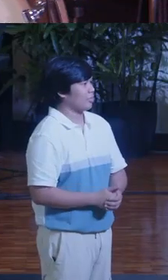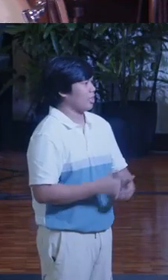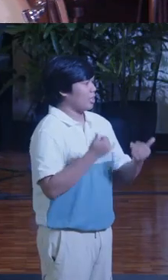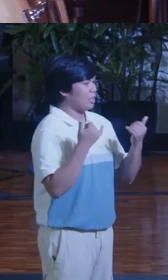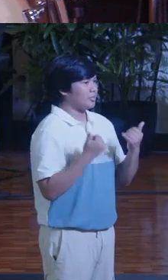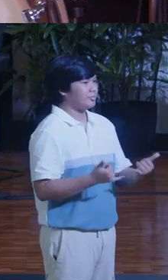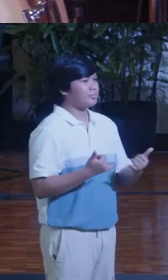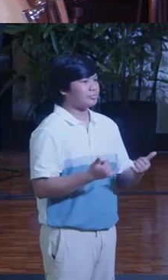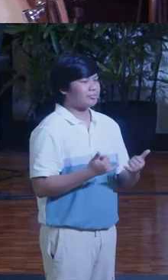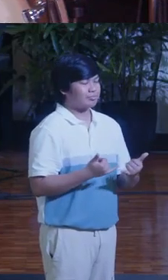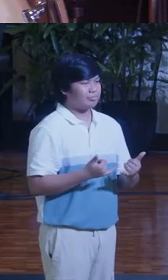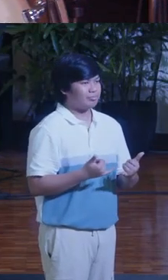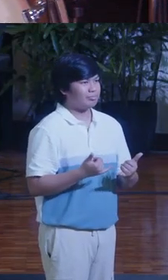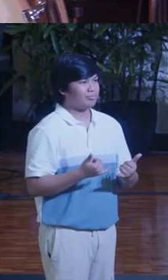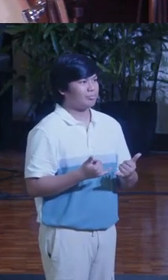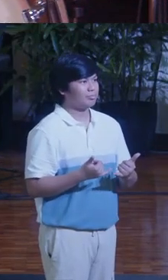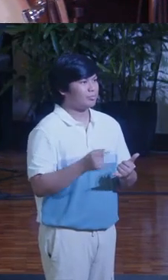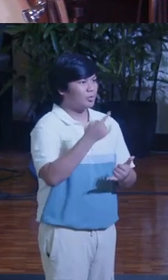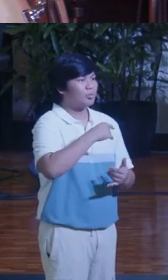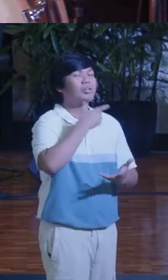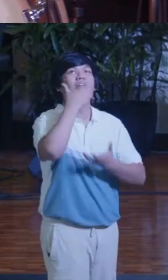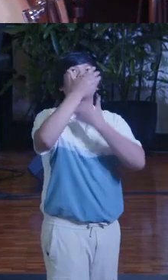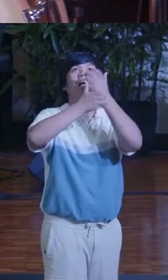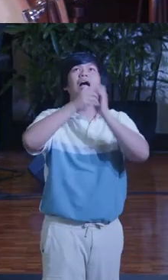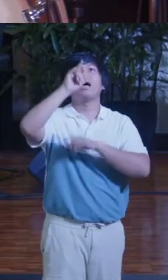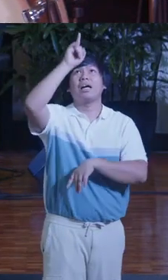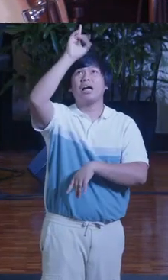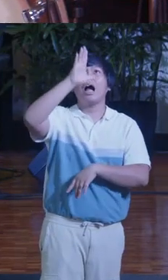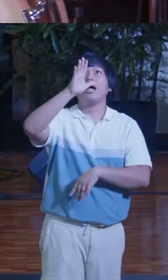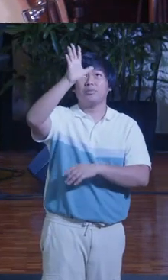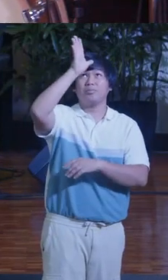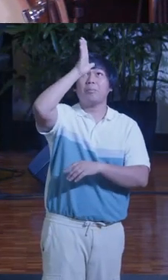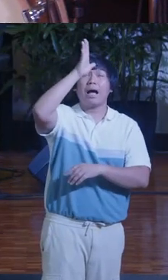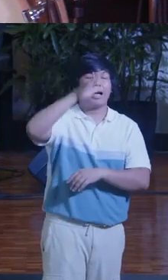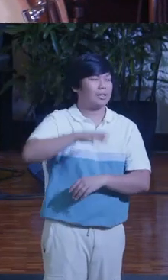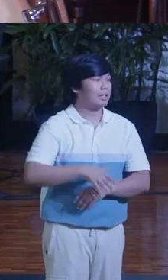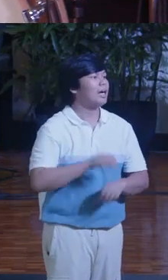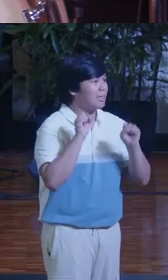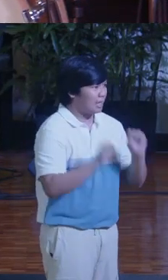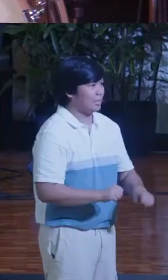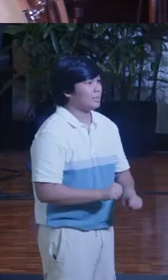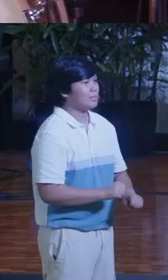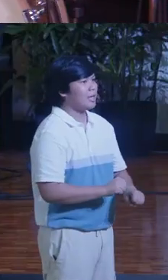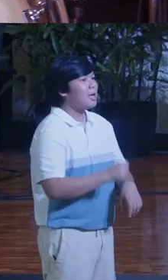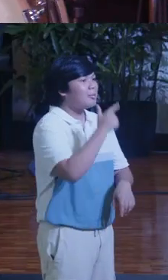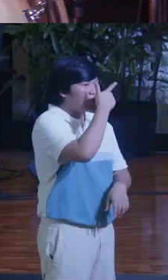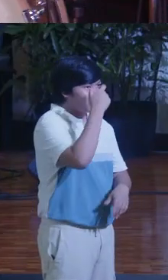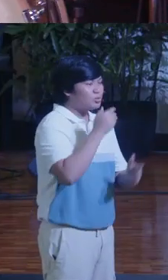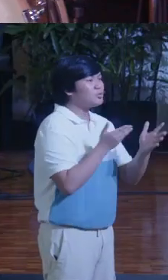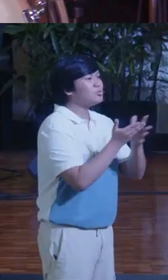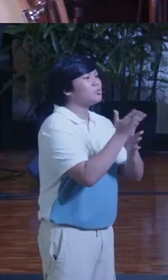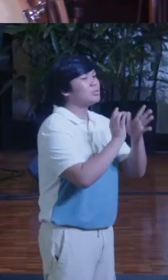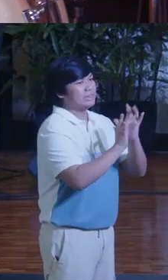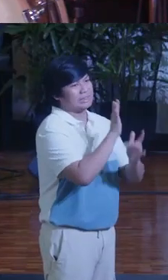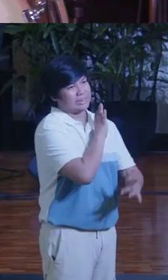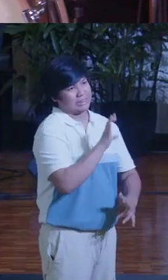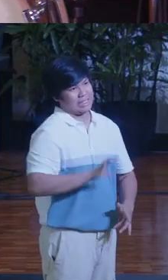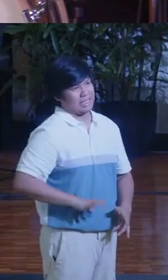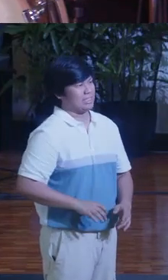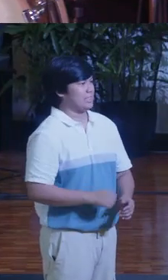Son into our hearts crying, Abba, Father. Pwede na natin siyang tawaging Daddy.